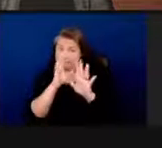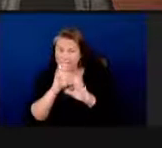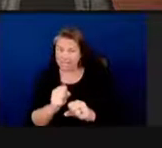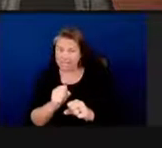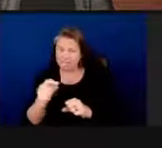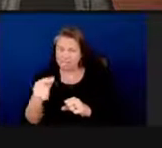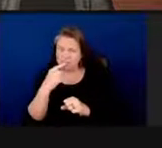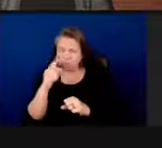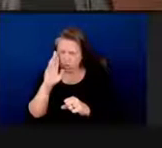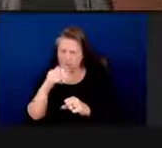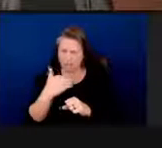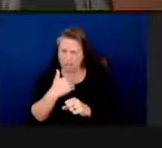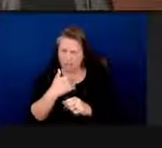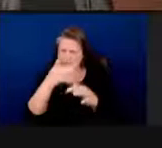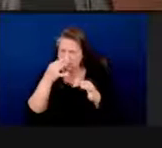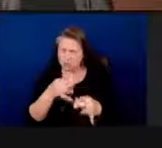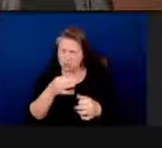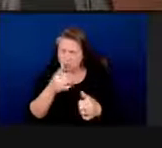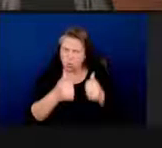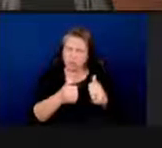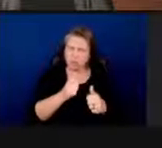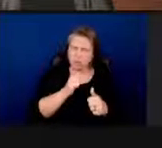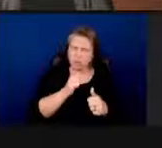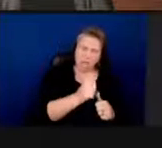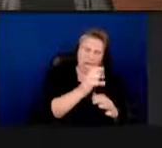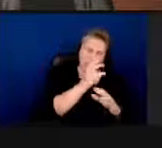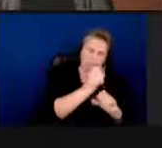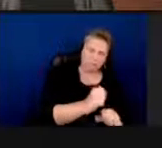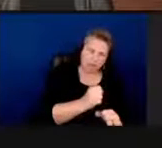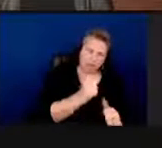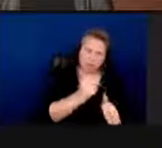غير الجاذبة أو نون ماجناتيك،